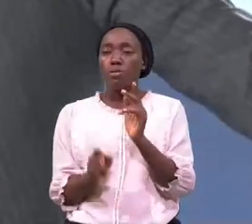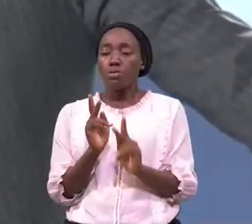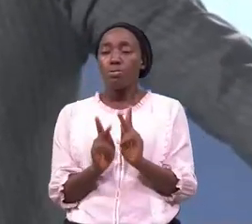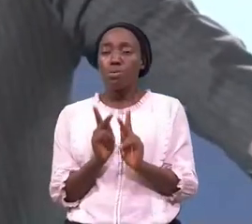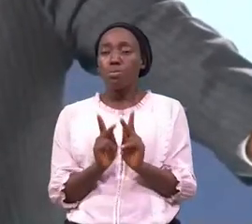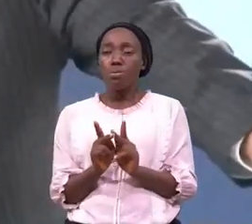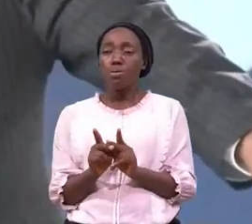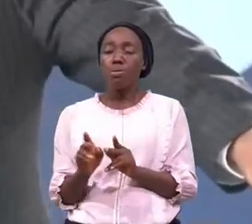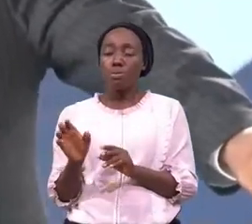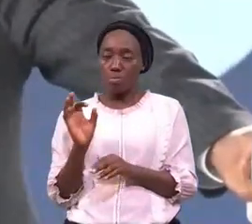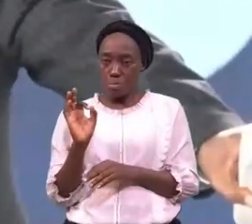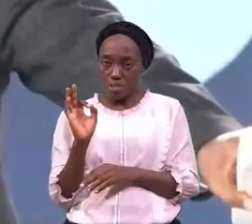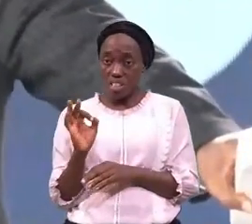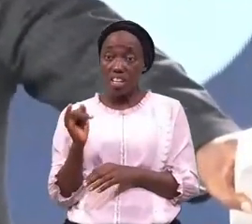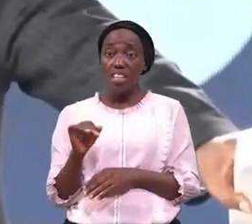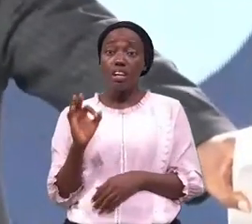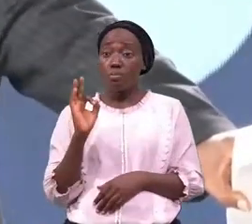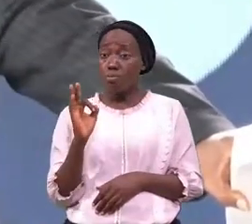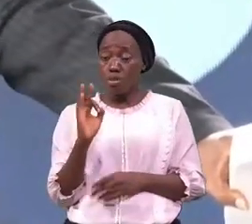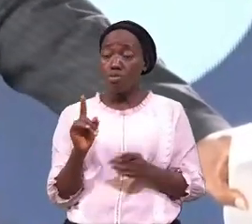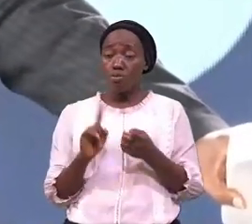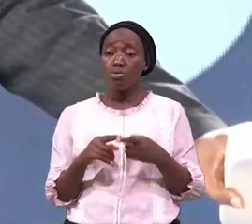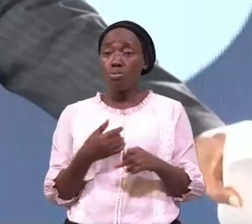Certains prêchent seulement.